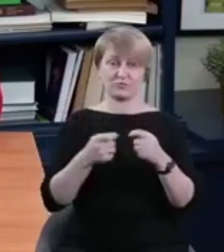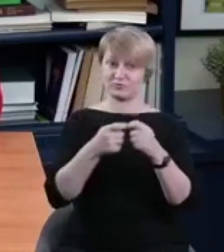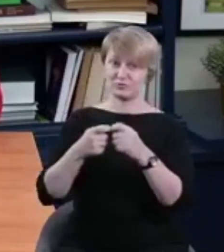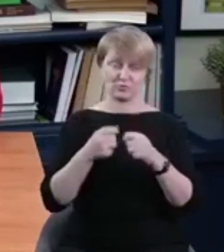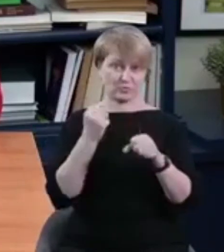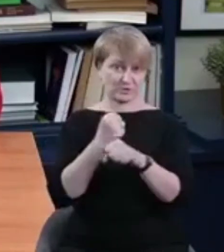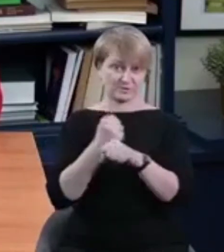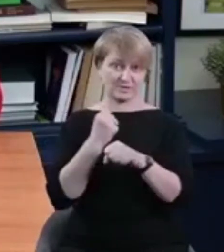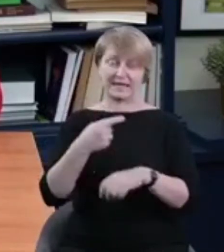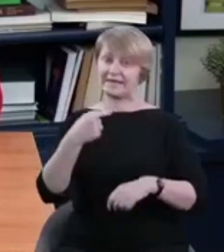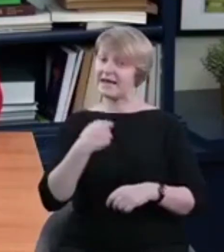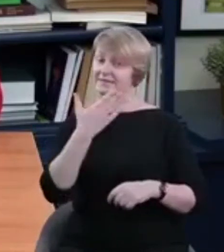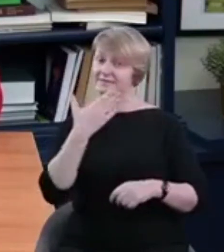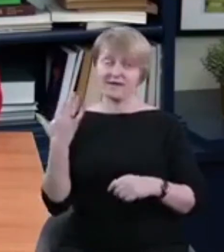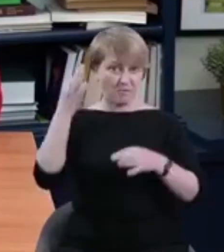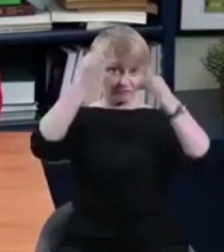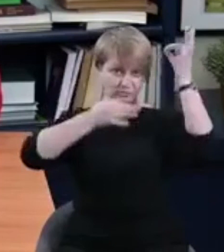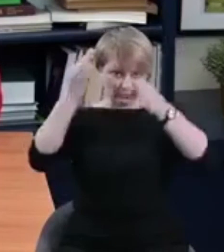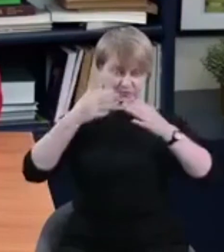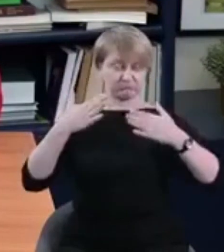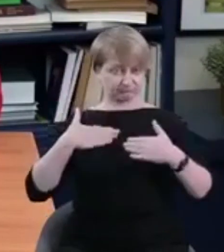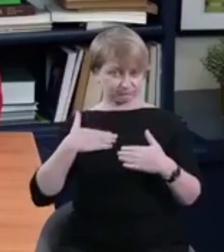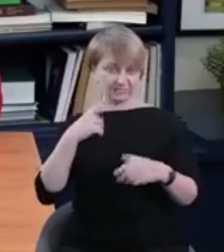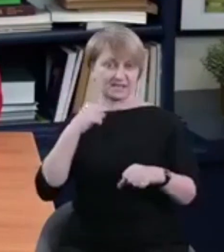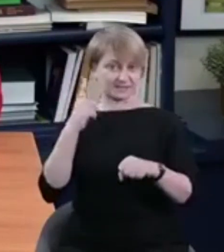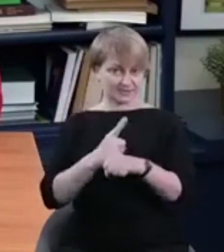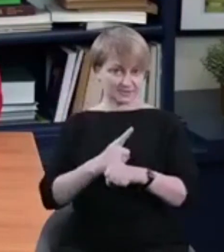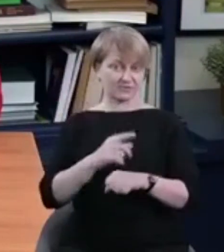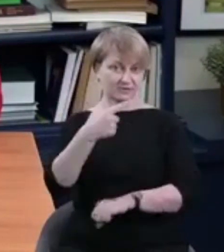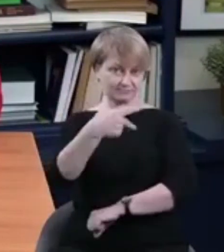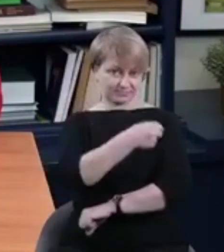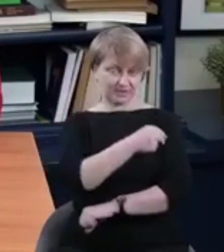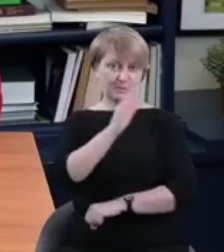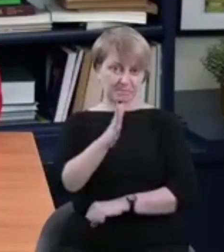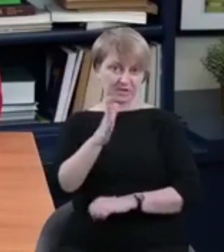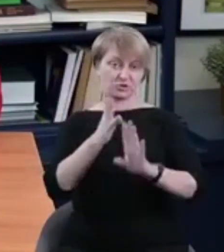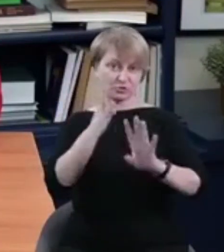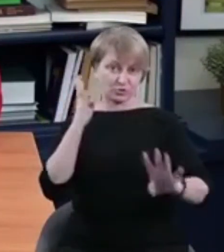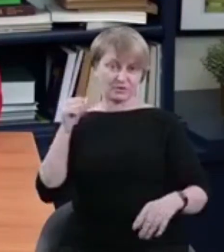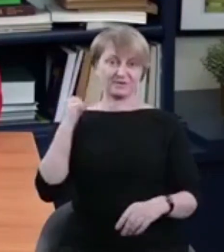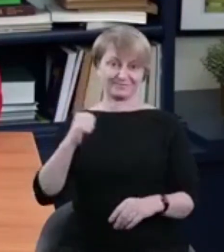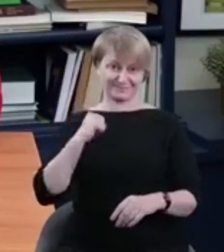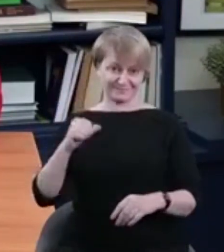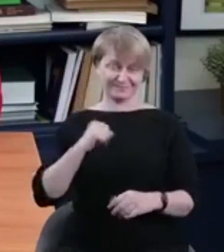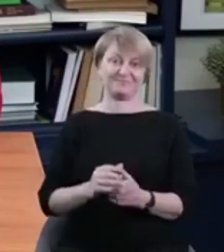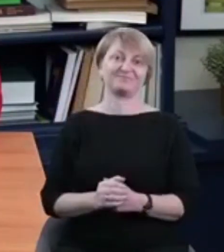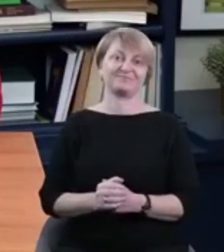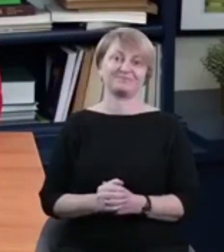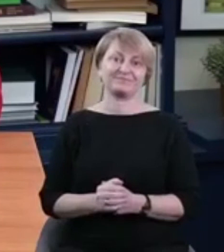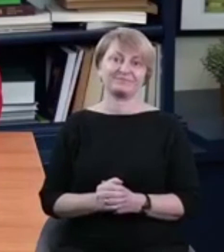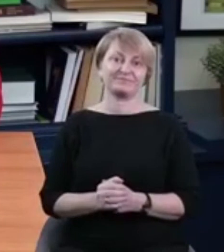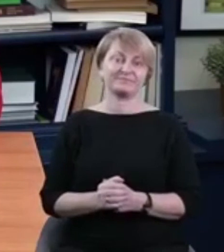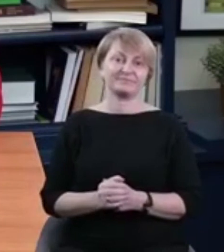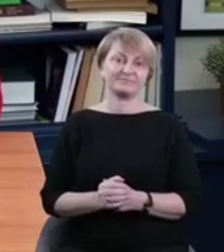więc ja nie mam wątpliwości że lepiej się czekam na swoją na swoją kolejkę na swoją kolejkę